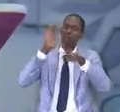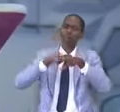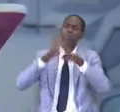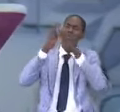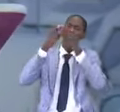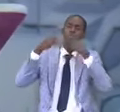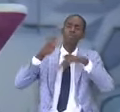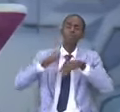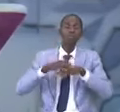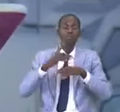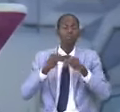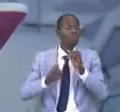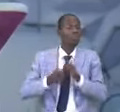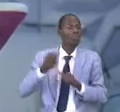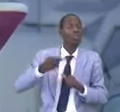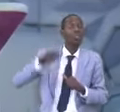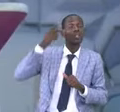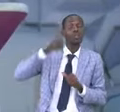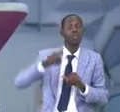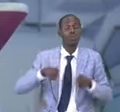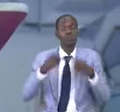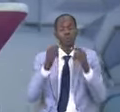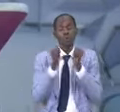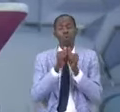plus sur monte avec Dieu